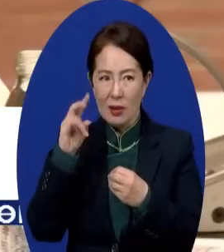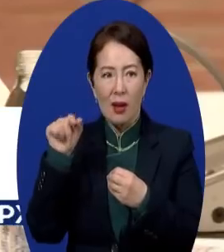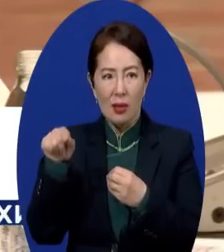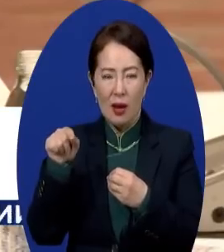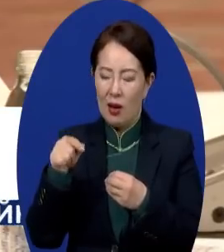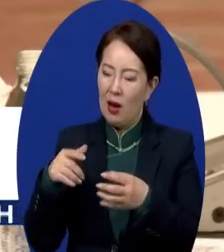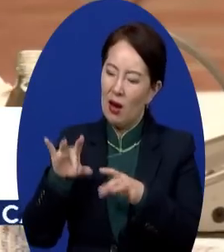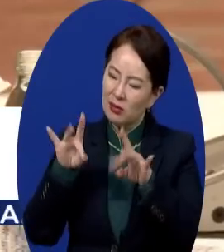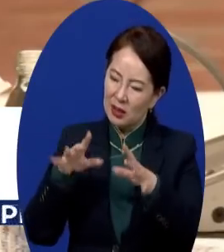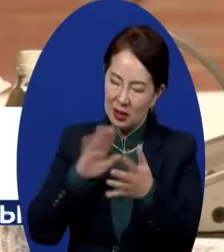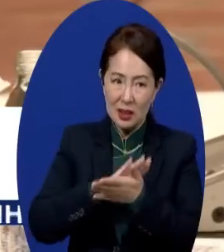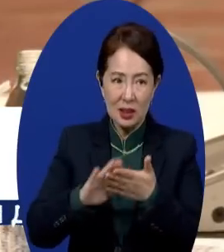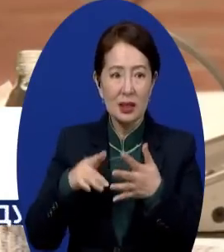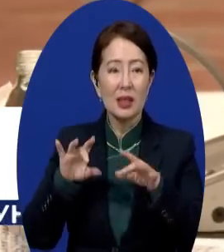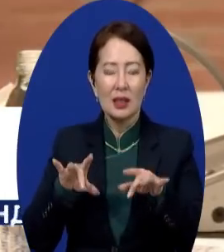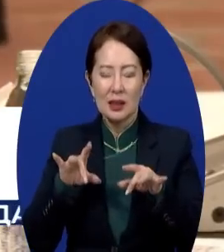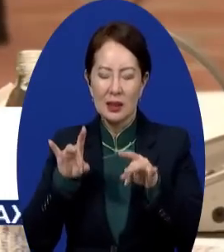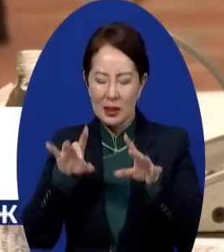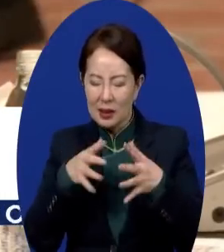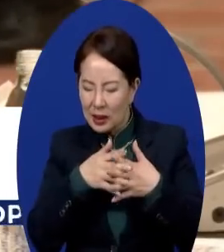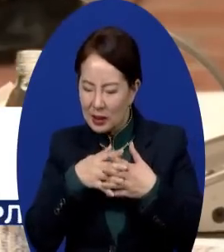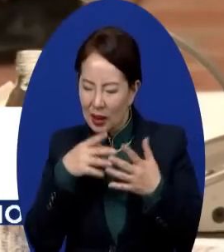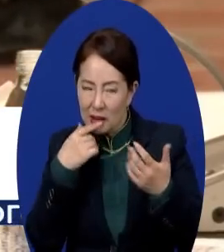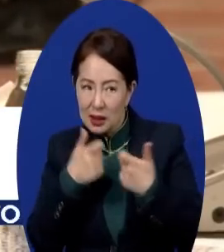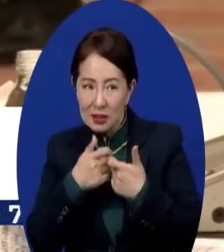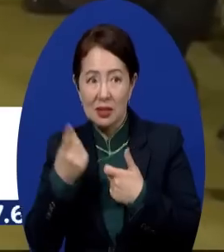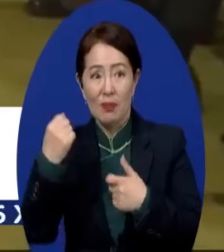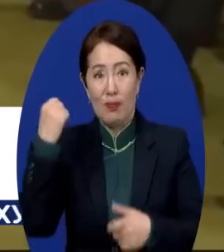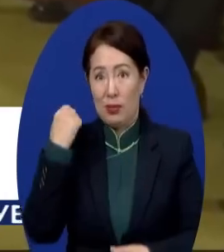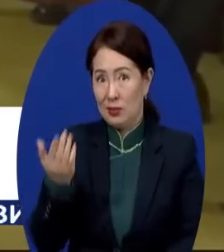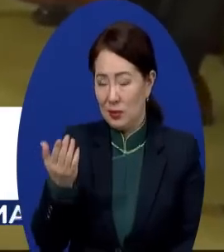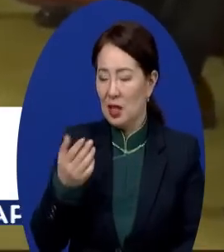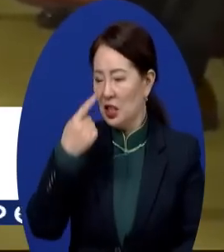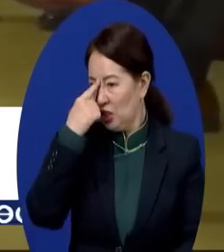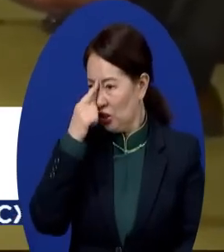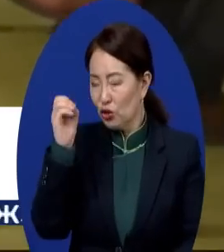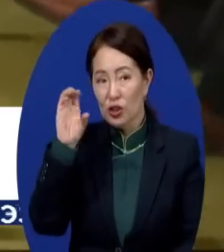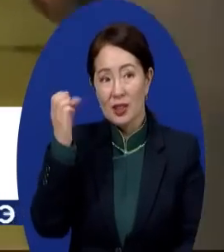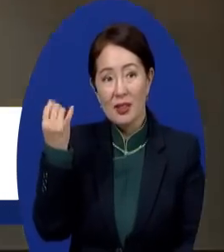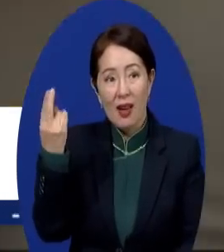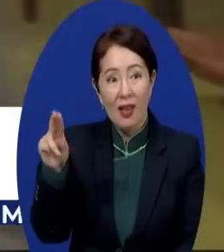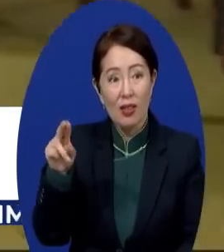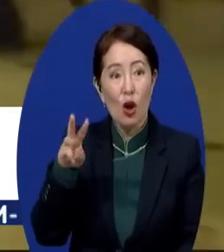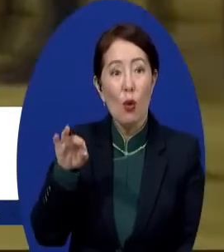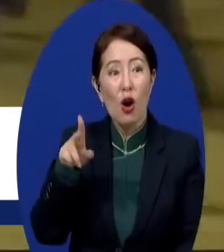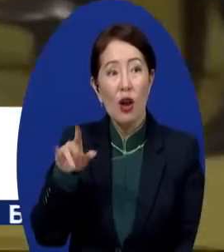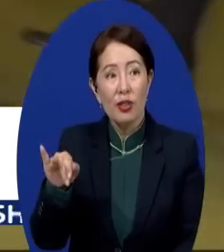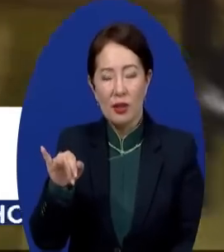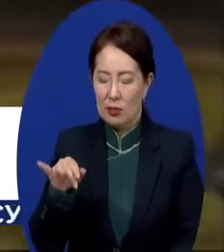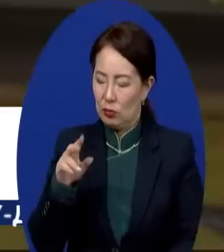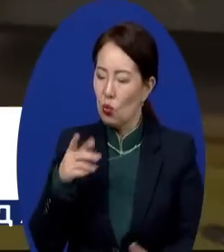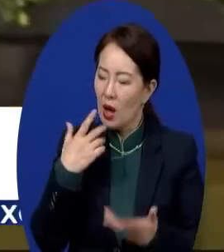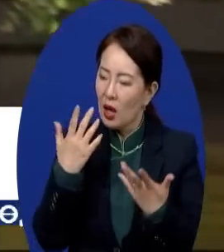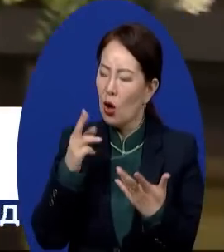шинэ засгийн газрын одоо тэргүүлэх чиглэл бол нийцэж байгаа гэдгийг онцоллоо. Харин энэтхэгийн ерөнхий сайд Моди Квад дүр төрхөө